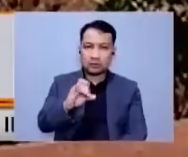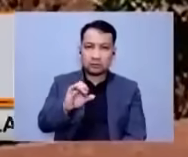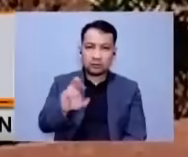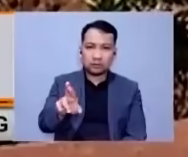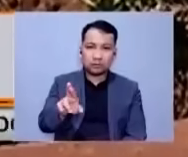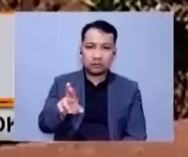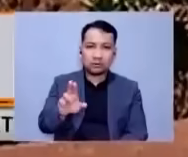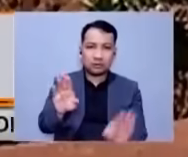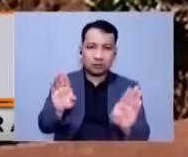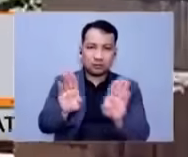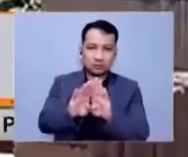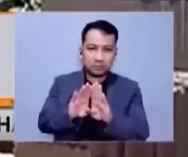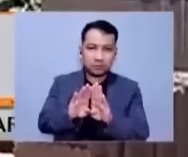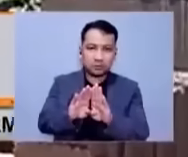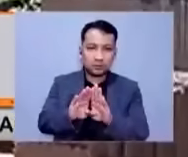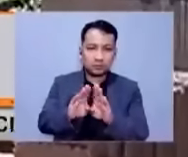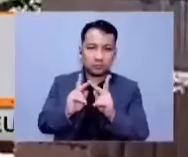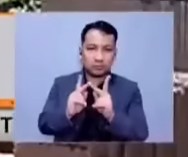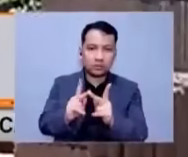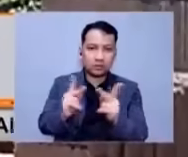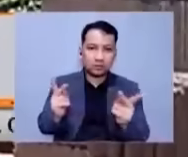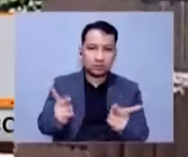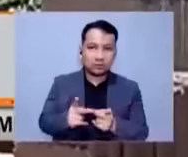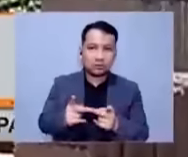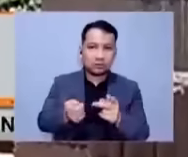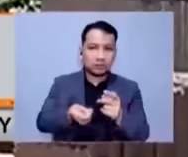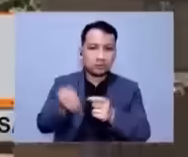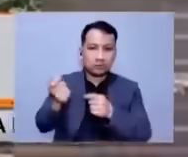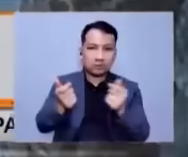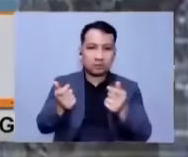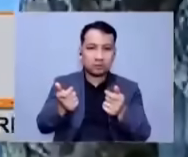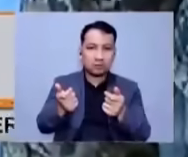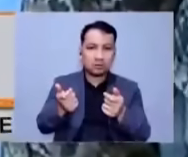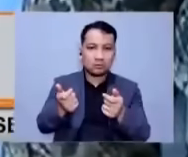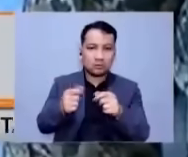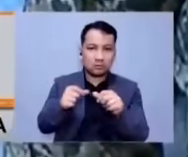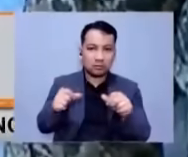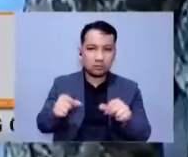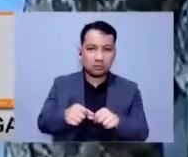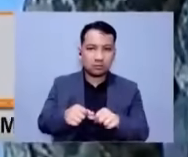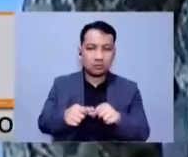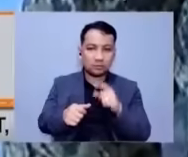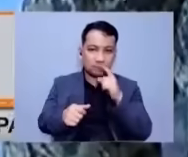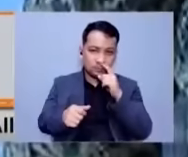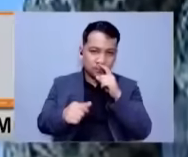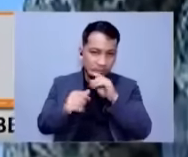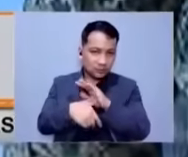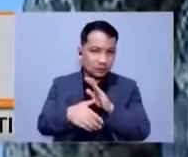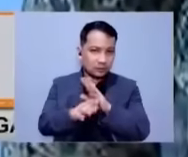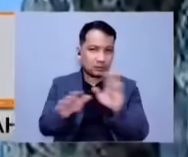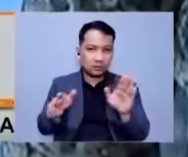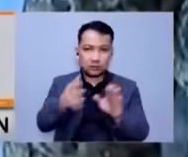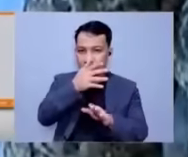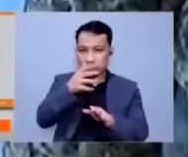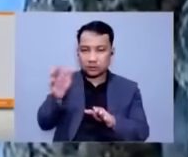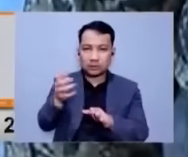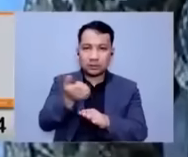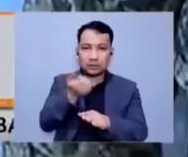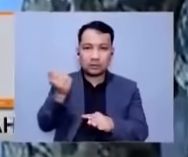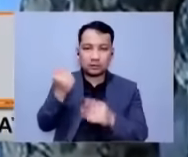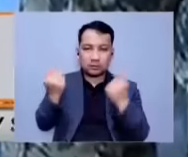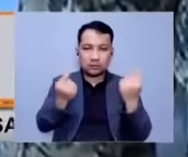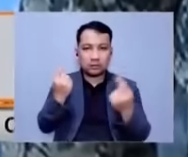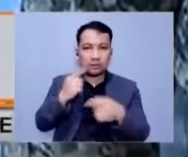isara ang protected area at policy ng mga naninirahan dito? Ang COMELEC walang pakialam sa ibang issues na yon. Para sa